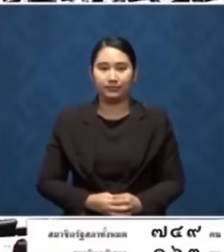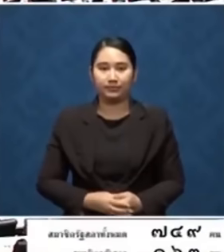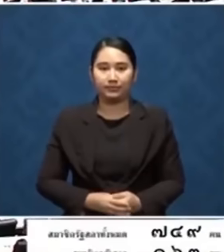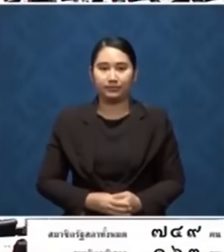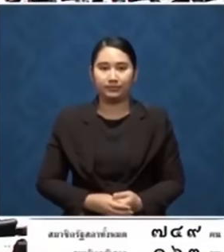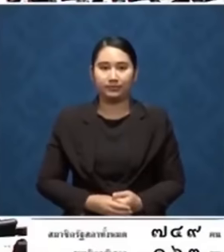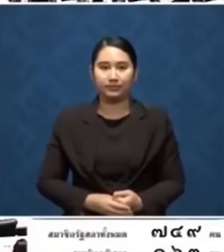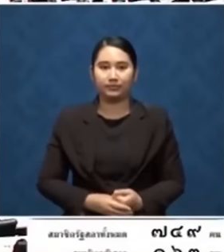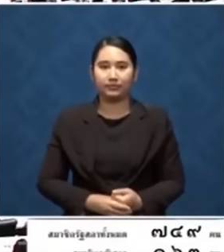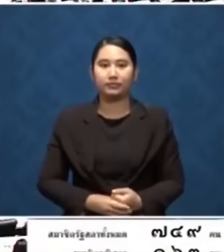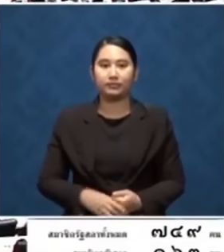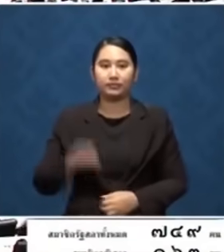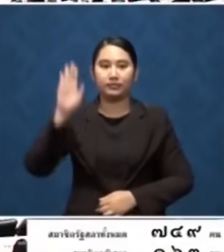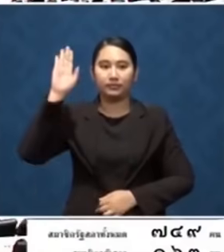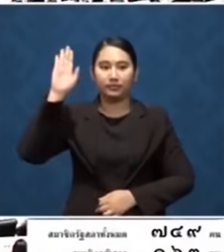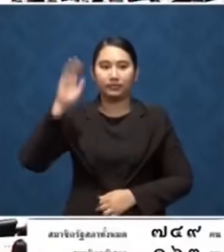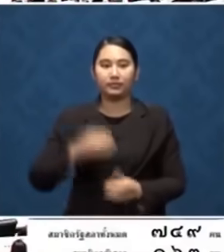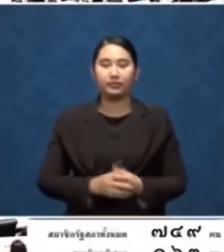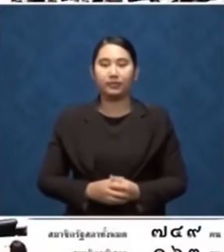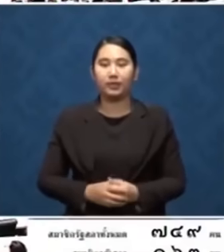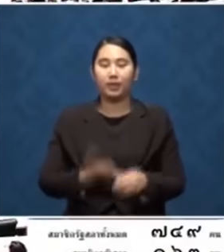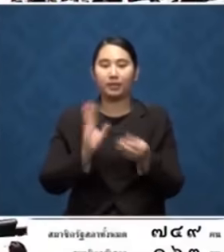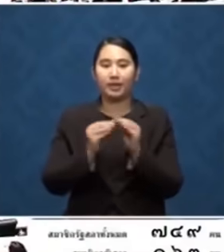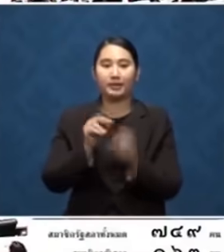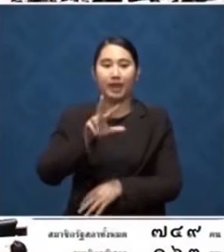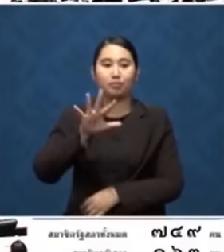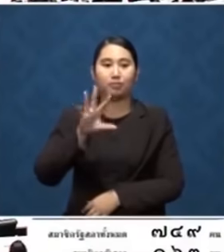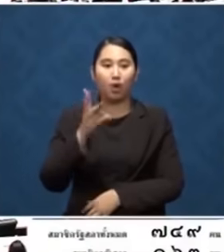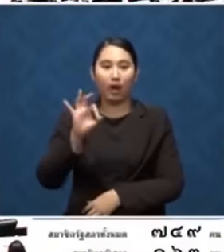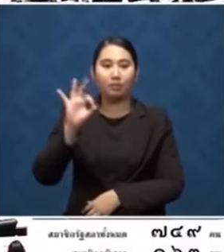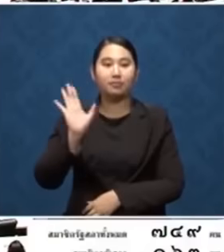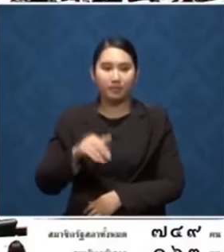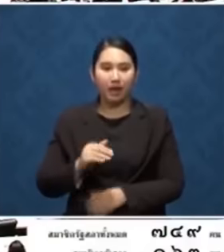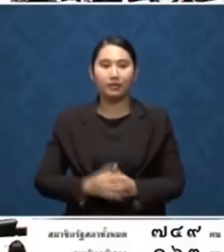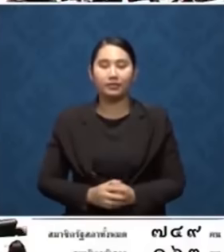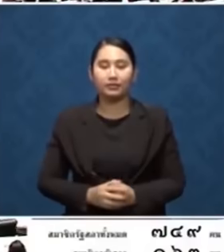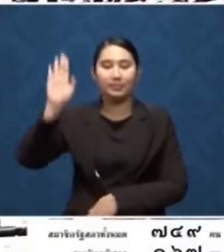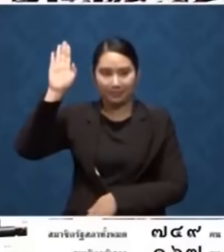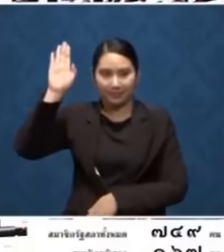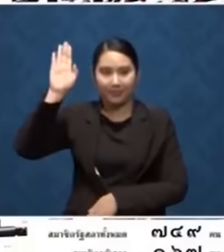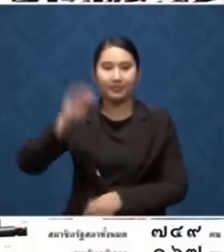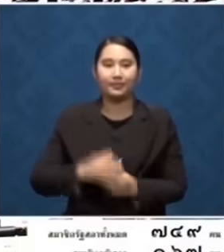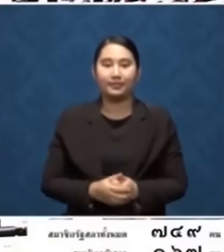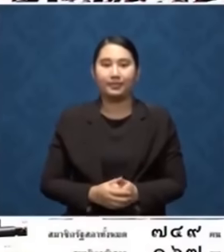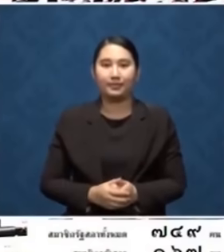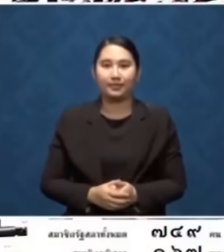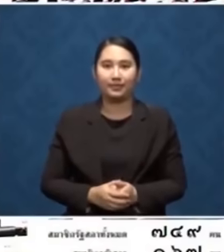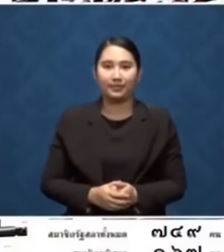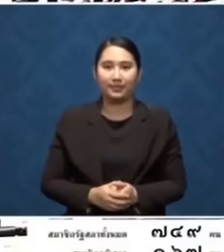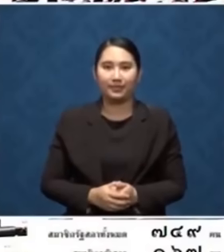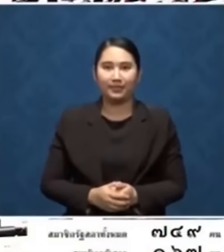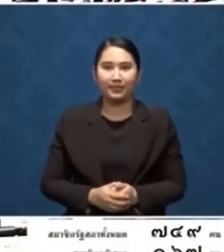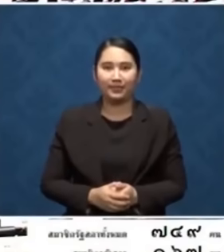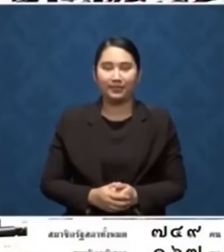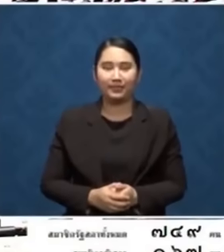คุยกันว่าคุณวิทยาจะได้อภิปรายไหมอ่าหมายถึงว่าถ้านำเสนอวิสัยทัศน์ไหมแต่ตอนนี้พอเป็นการนำเสนอ 4 + 2นะครับหลายคนบอก